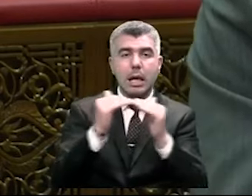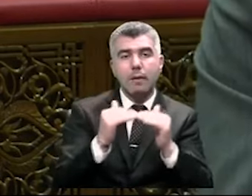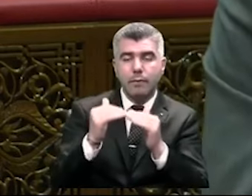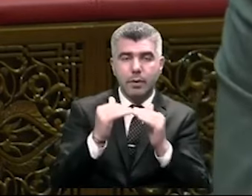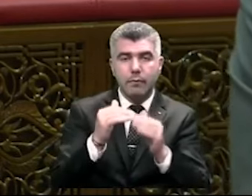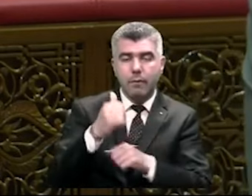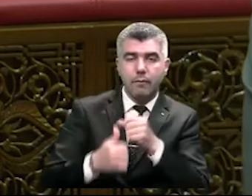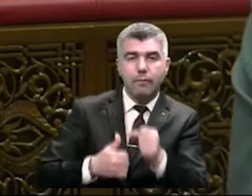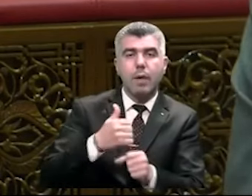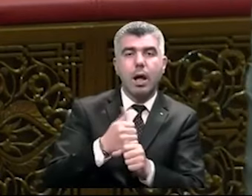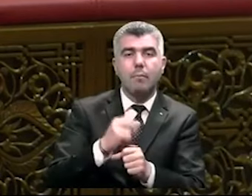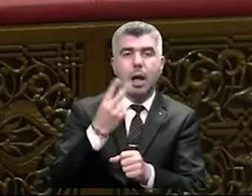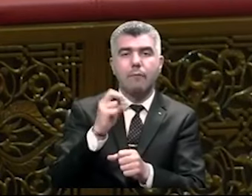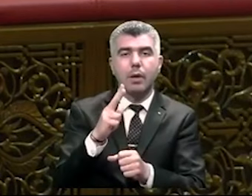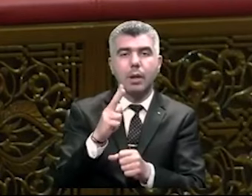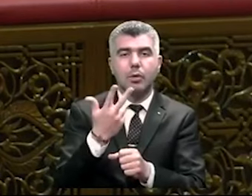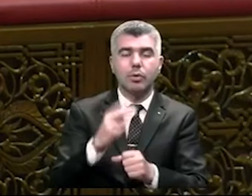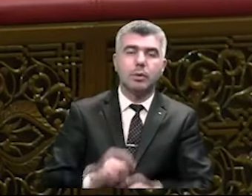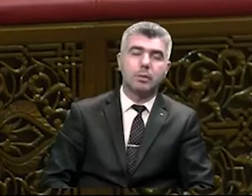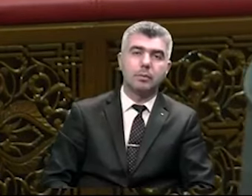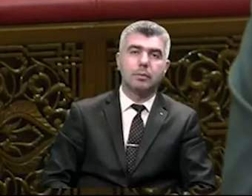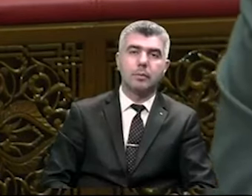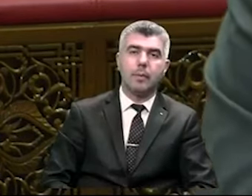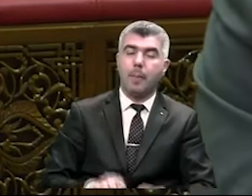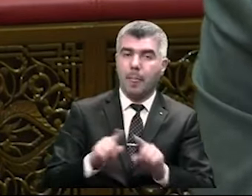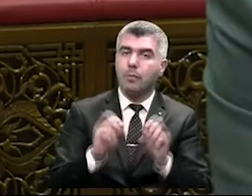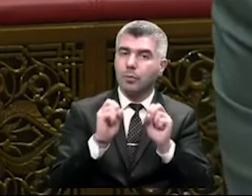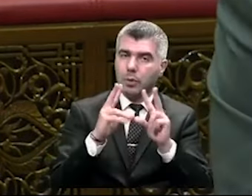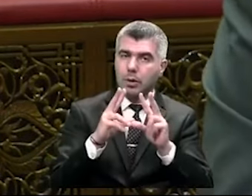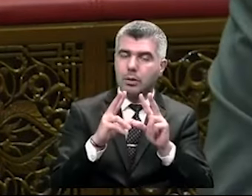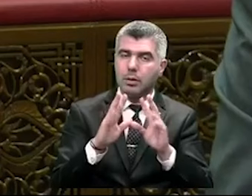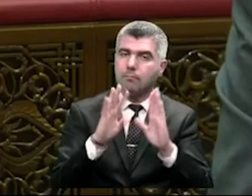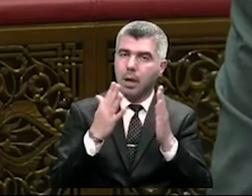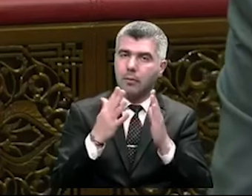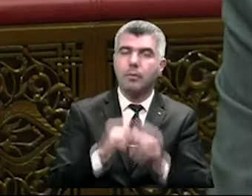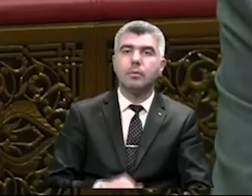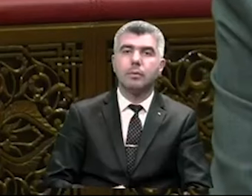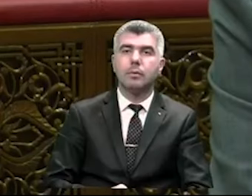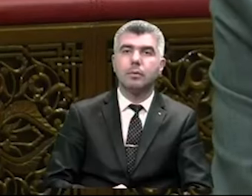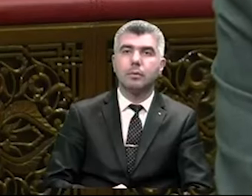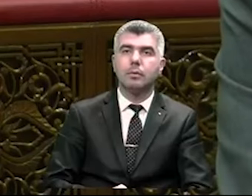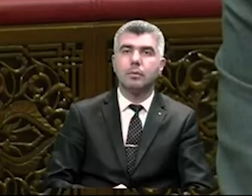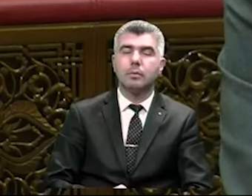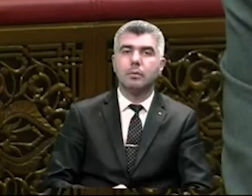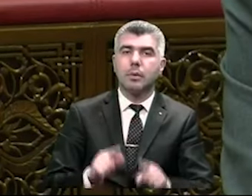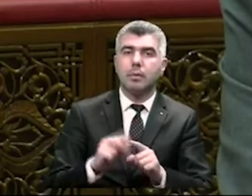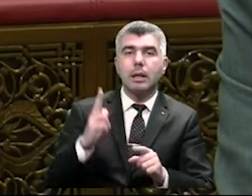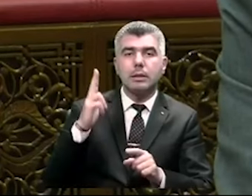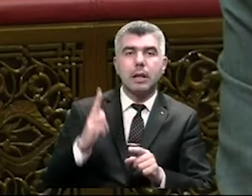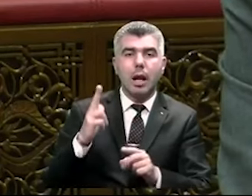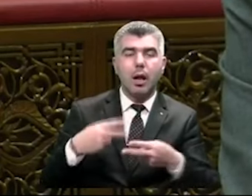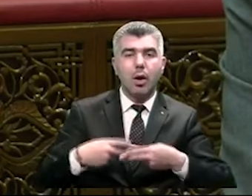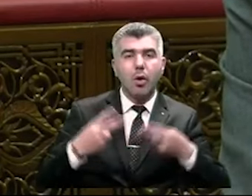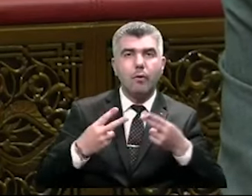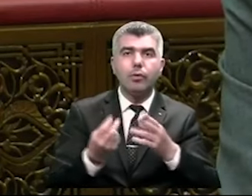الفتره من السنه الفاره نتمن ما قمتم به السيد الوزير من اعطاء انطلاقه ديال الدراسه ديال